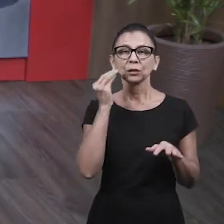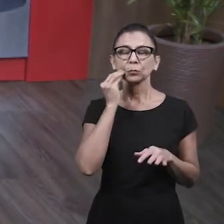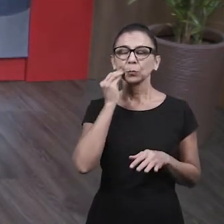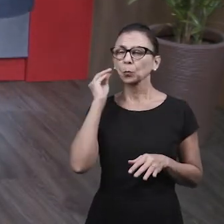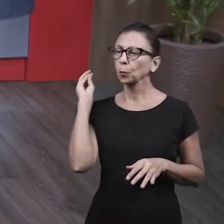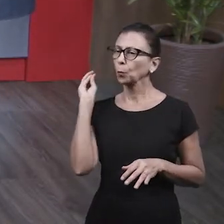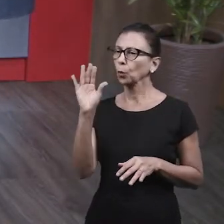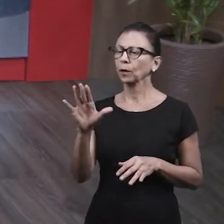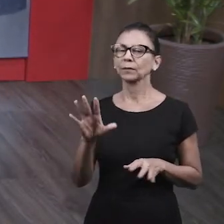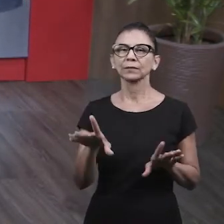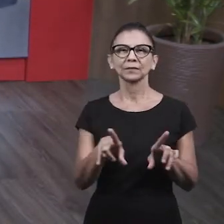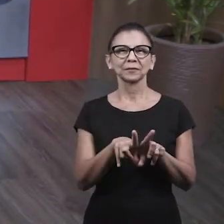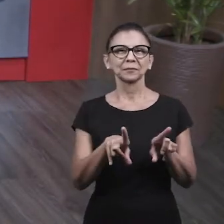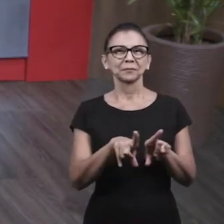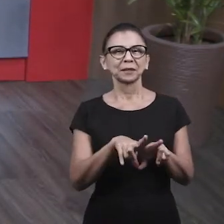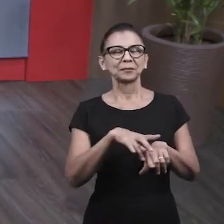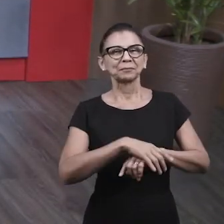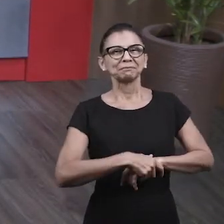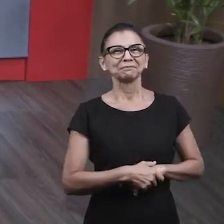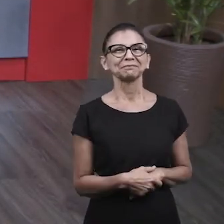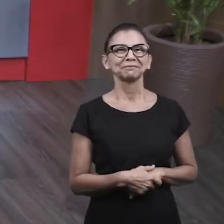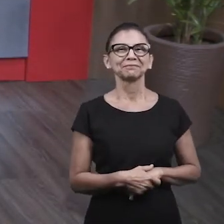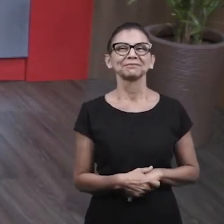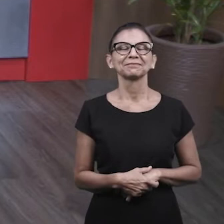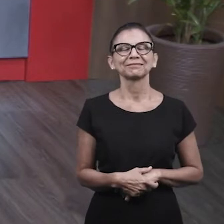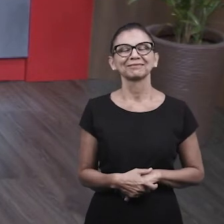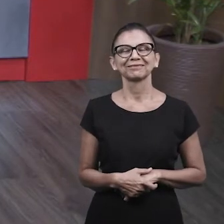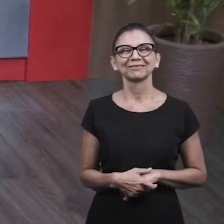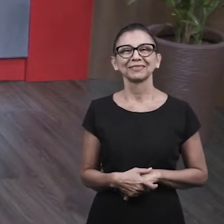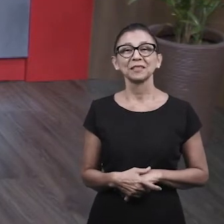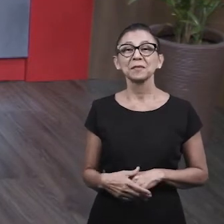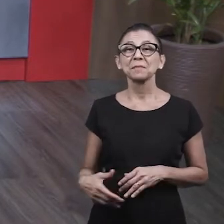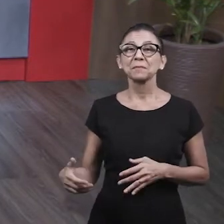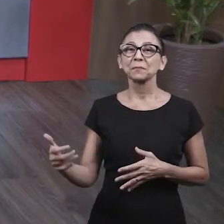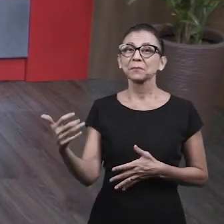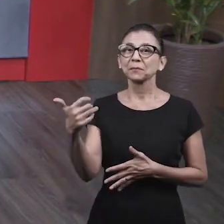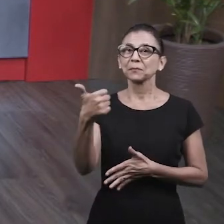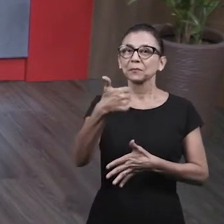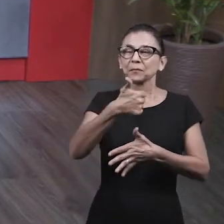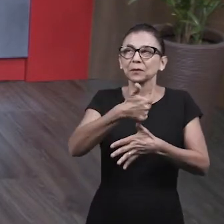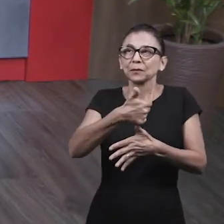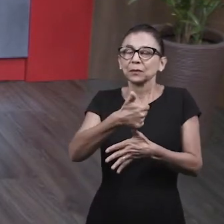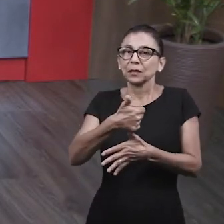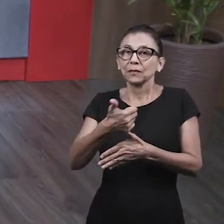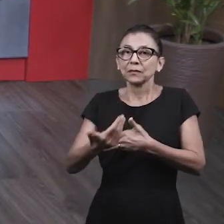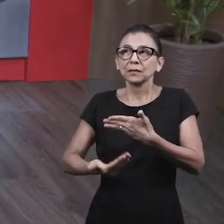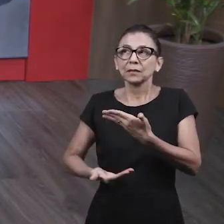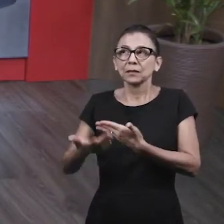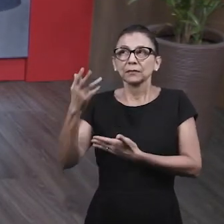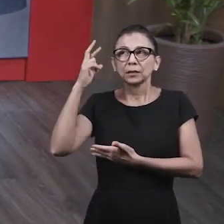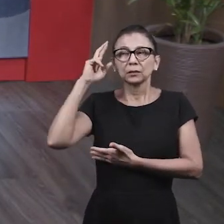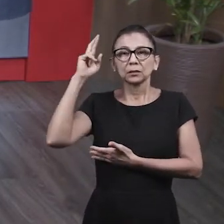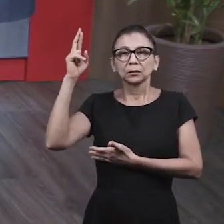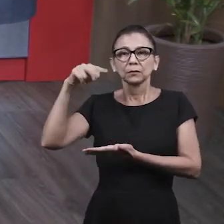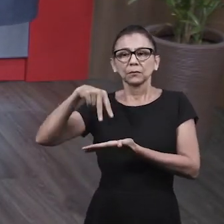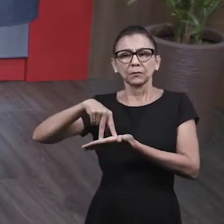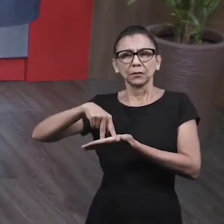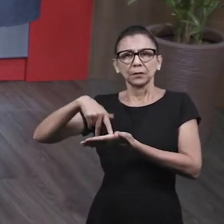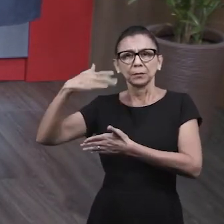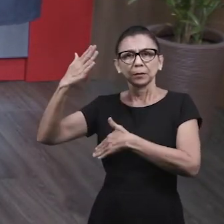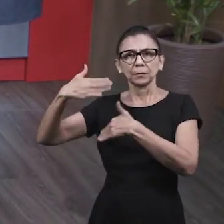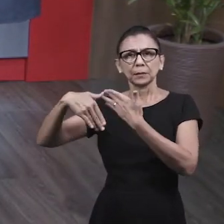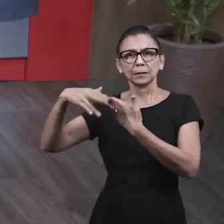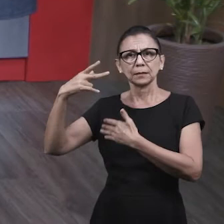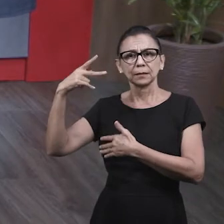Quelle bénédiction. Donc, je vous salue toutes les deux aussi. Mes frères, c'est un grand privilège d'être dans la présence